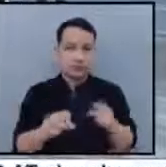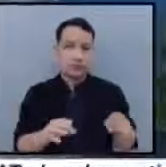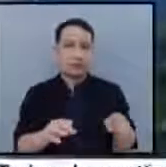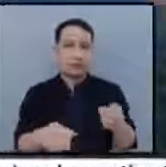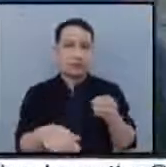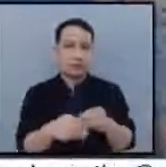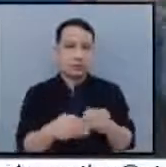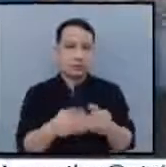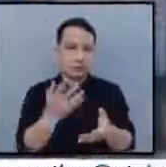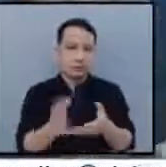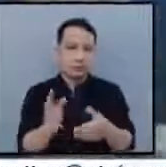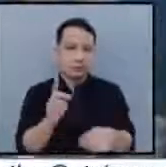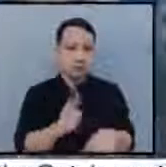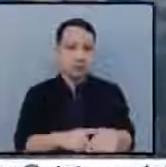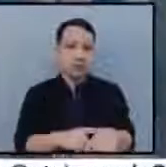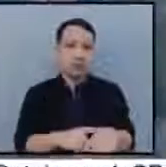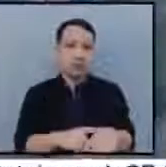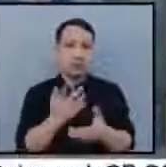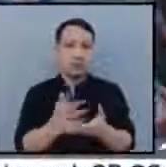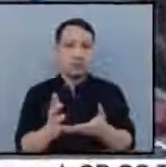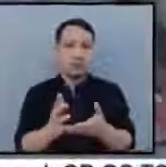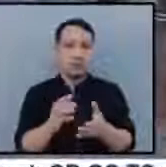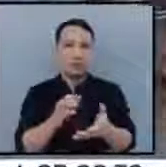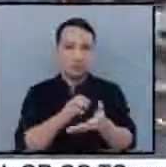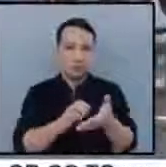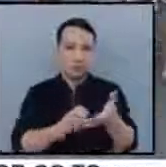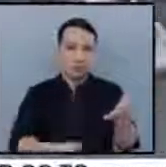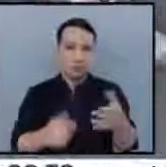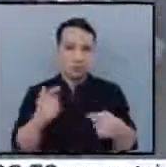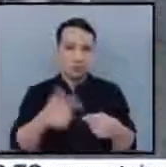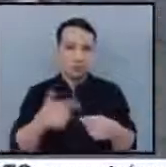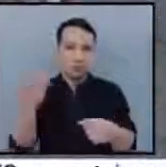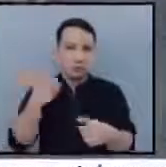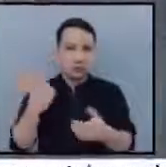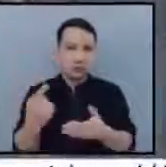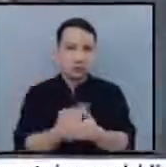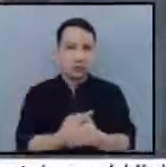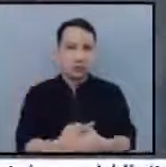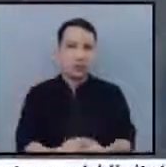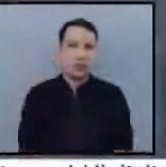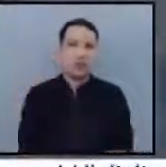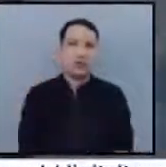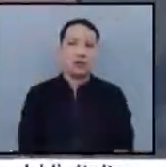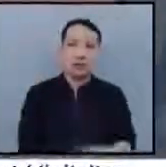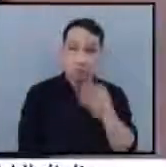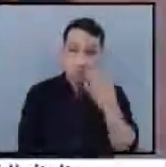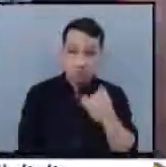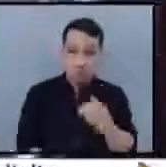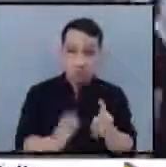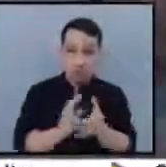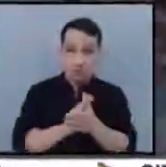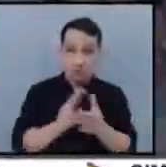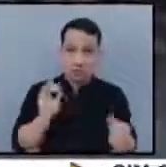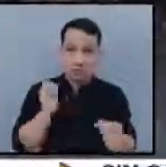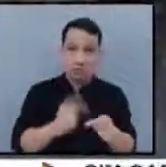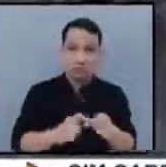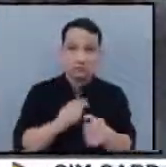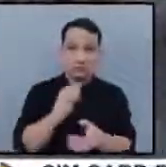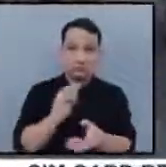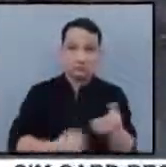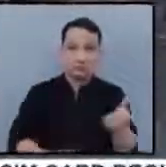ang sunod-sunod na oil price rollback nitong nakarang linggo dahil sa taas na dagdag presyo.